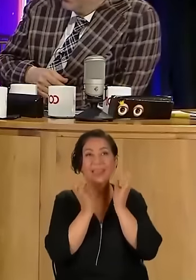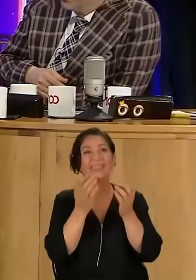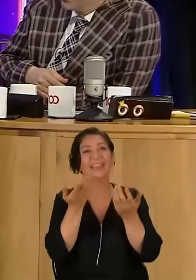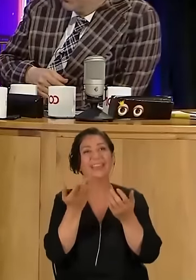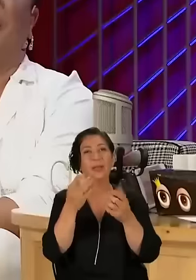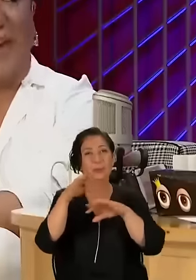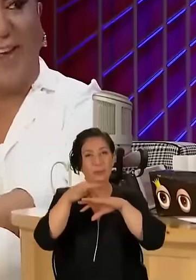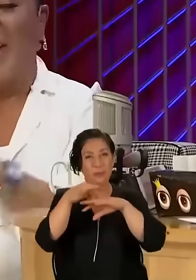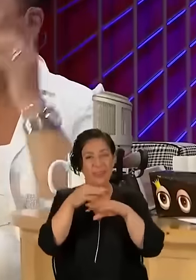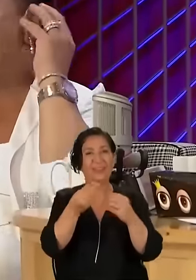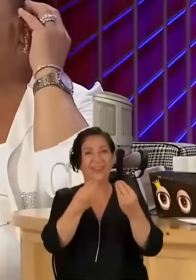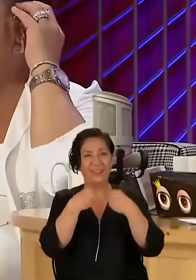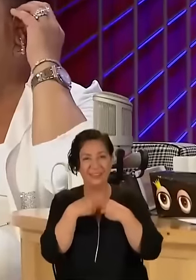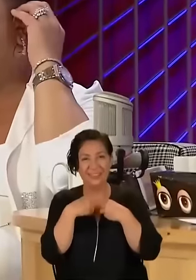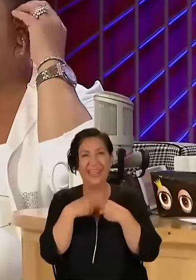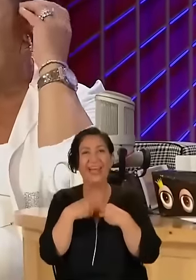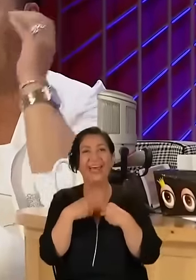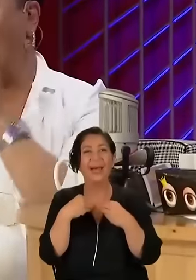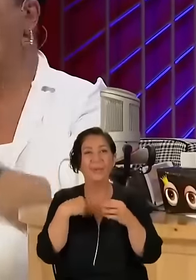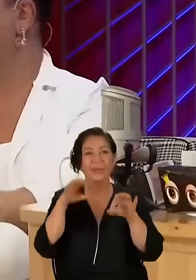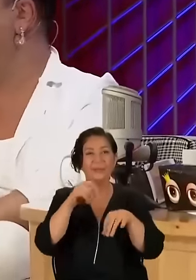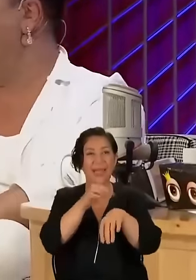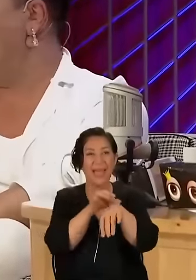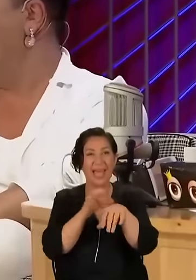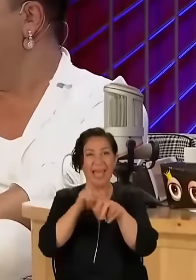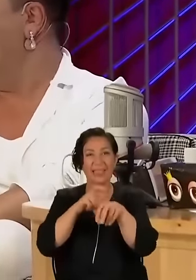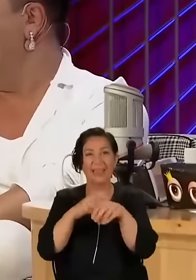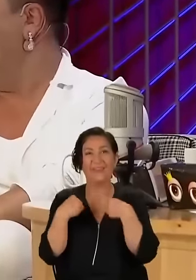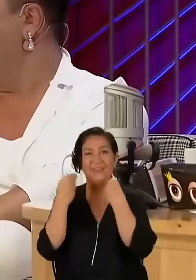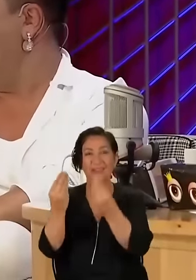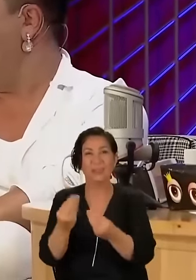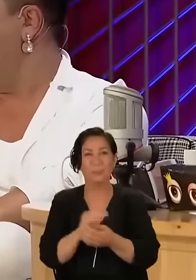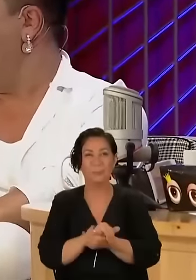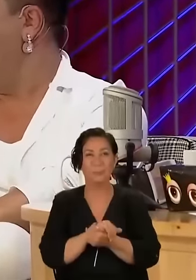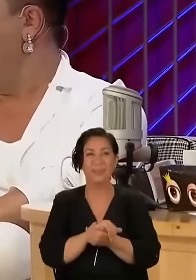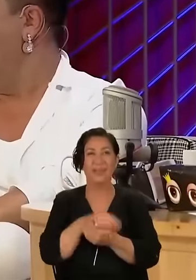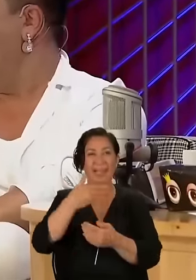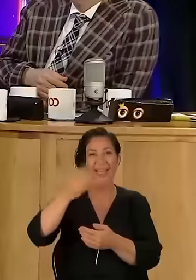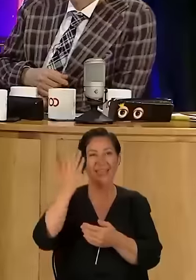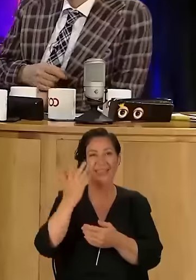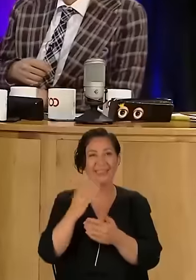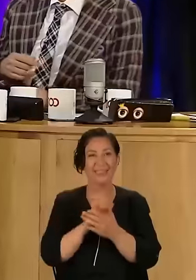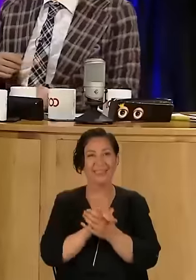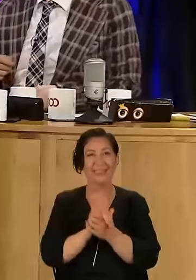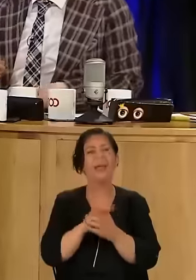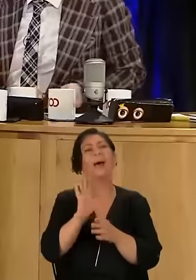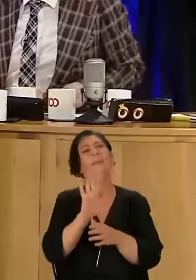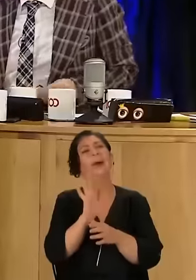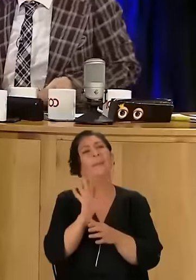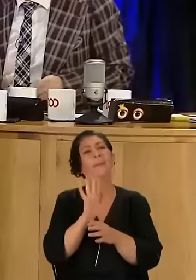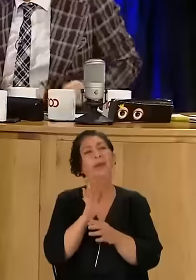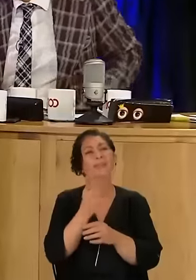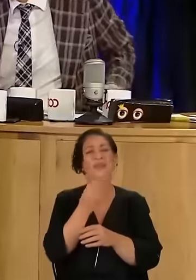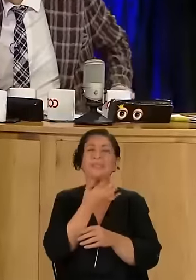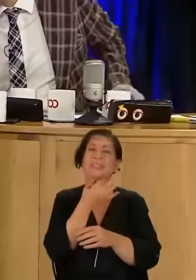ve yüzüklerinden ödünç verirsen. Ben sana bir tane hatıra getirdim hocam, naçizane. Hadi ya. Canım. Evet, yapma hocam. Yapma. Evet, ay